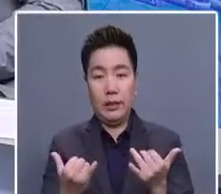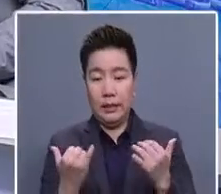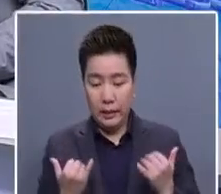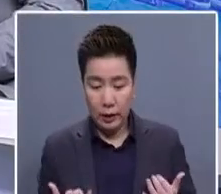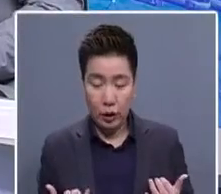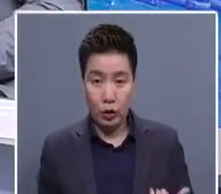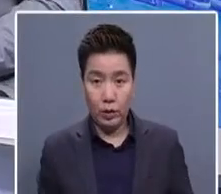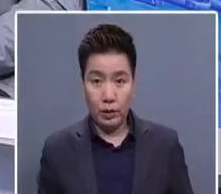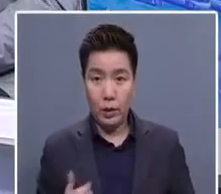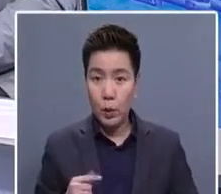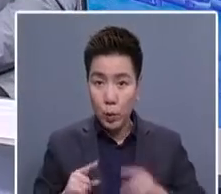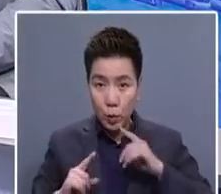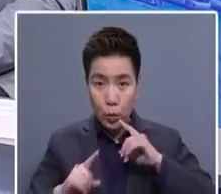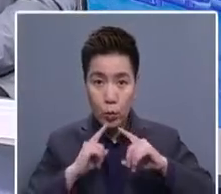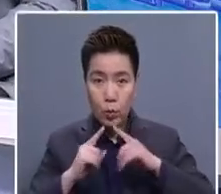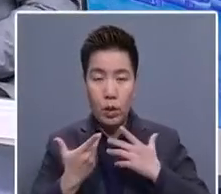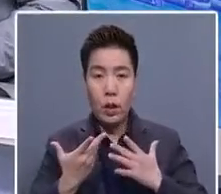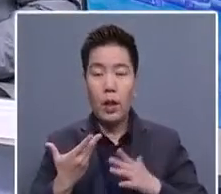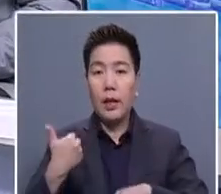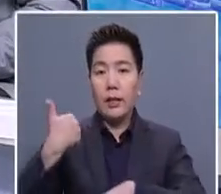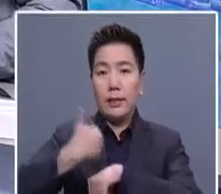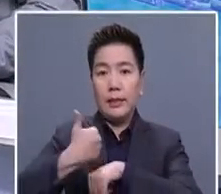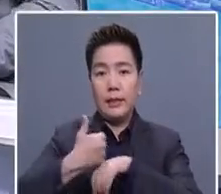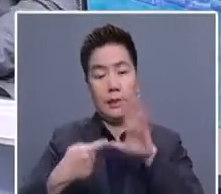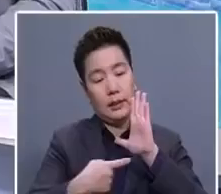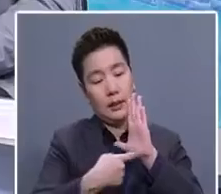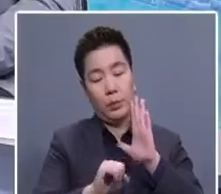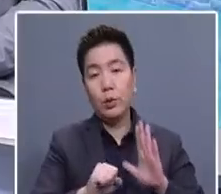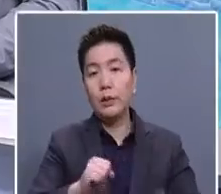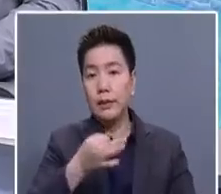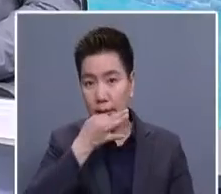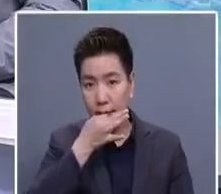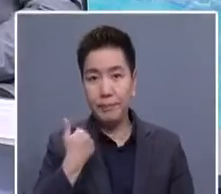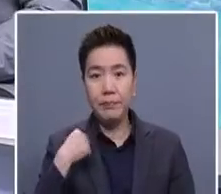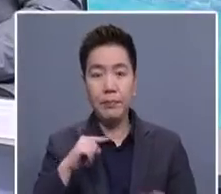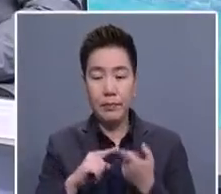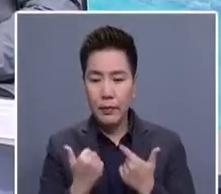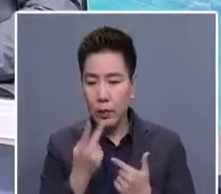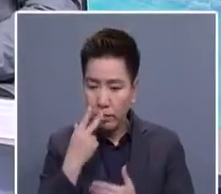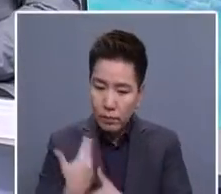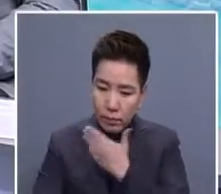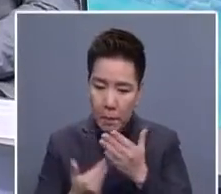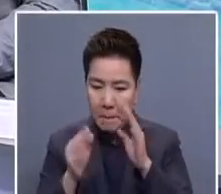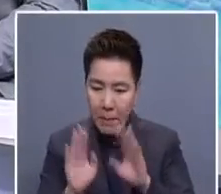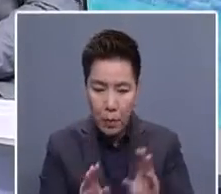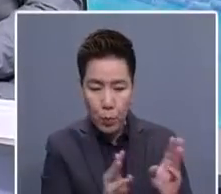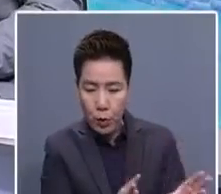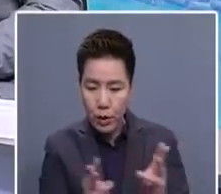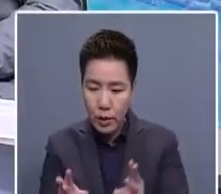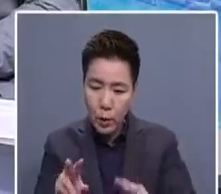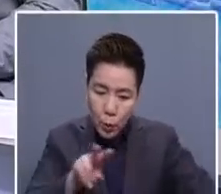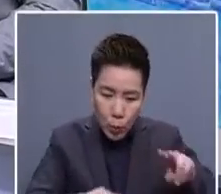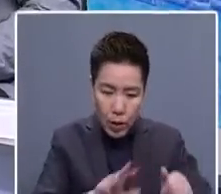ตอนนี้เราจะไปพูดคุยกับพ่อเมืองในพื้นที่จังหวัดสมุทรสาครกันดีกว่าถึงความคืบหน้าล่าสุดของมาตรการในการ